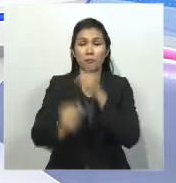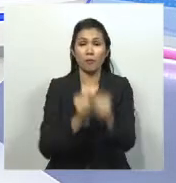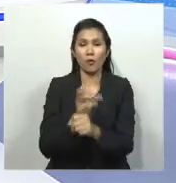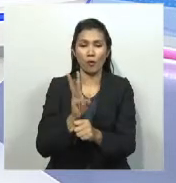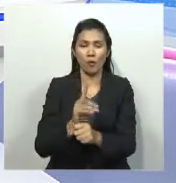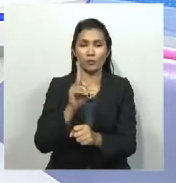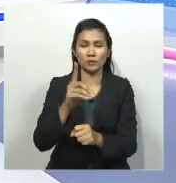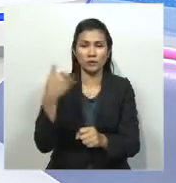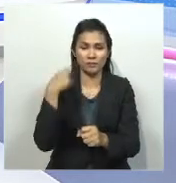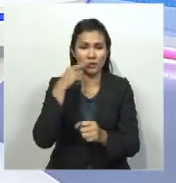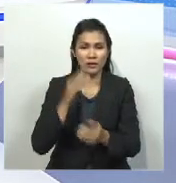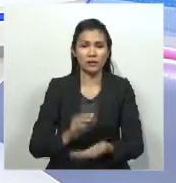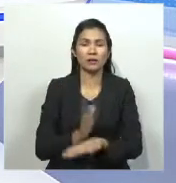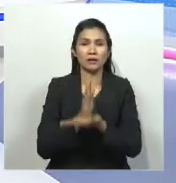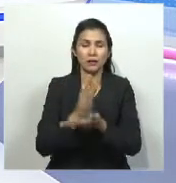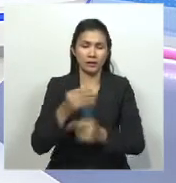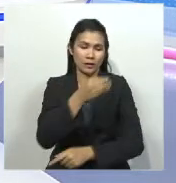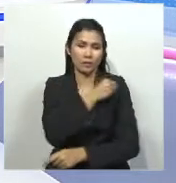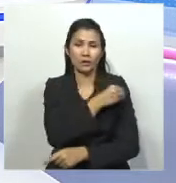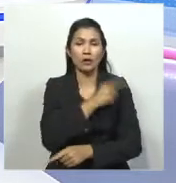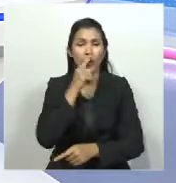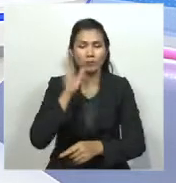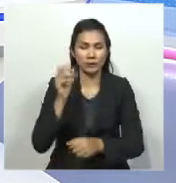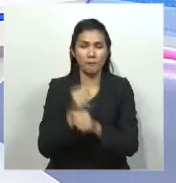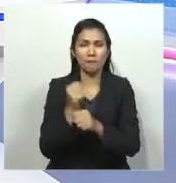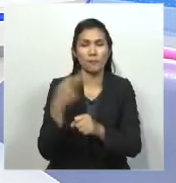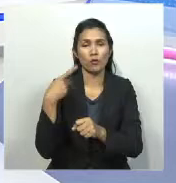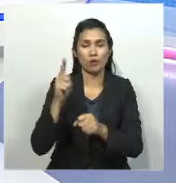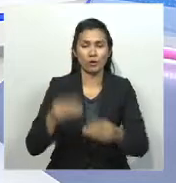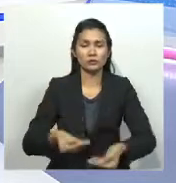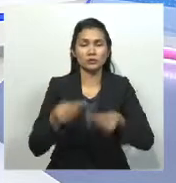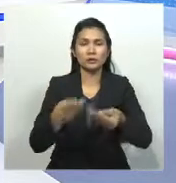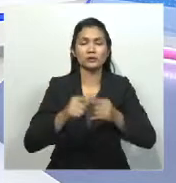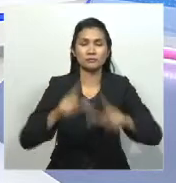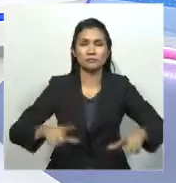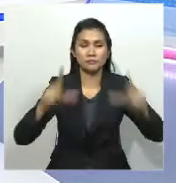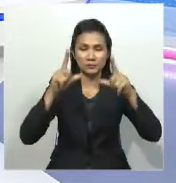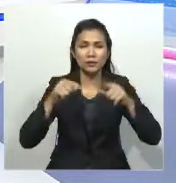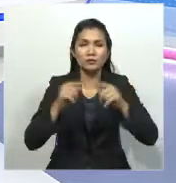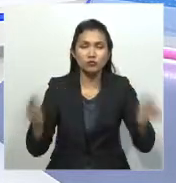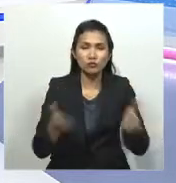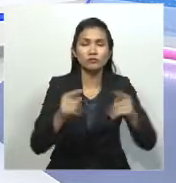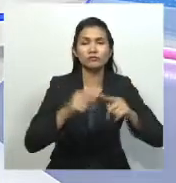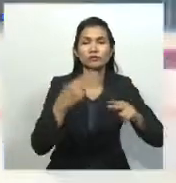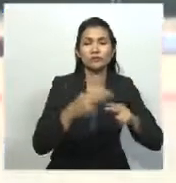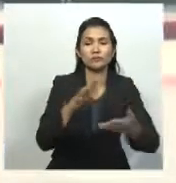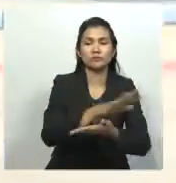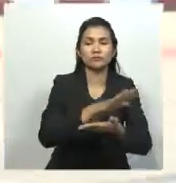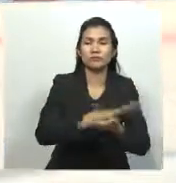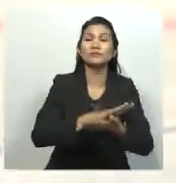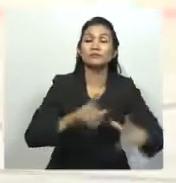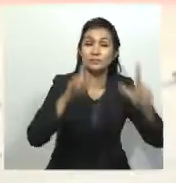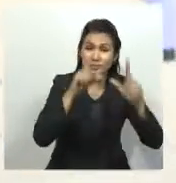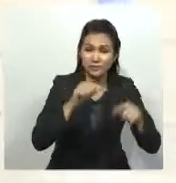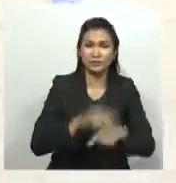างวัลเกียรติยศจากดาวให้แก่ศิษย์เก่าที่ทำคุณประโยชน์ต่อสังคมและสร้างชื่อเสียงแก่สถาบันค่ะพลเอก